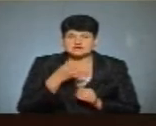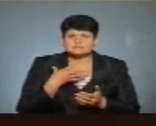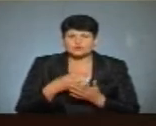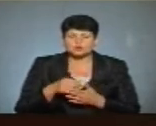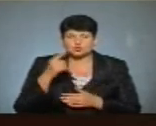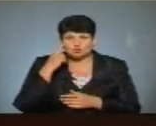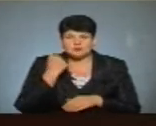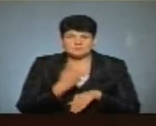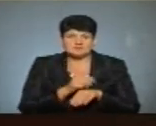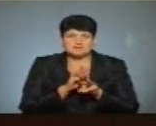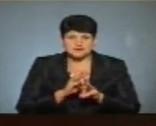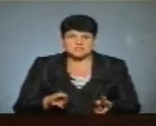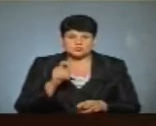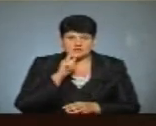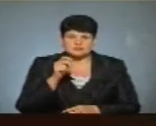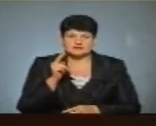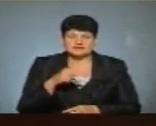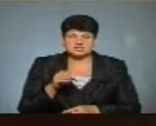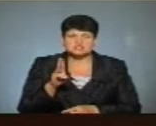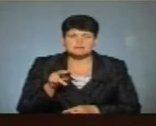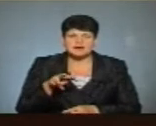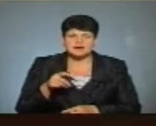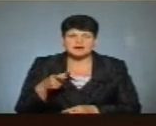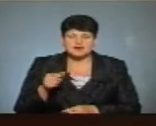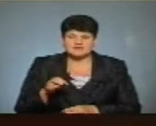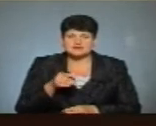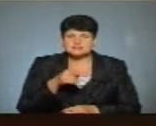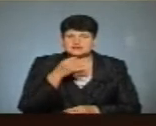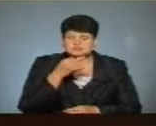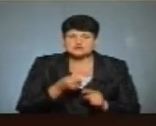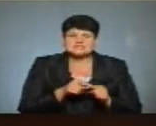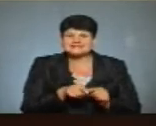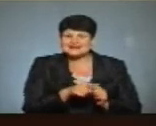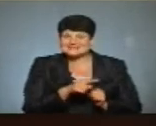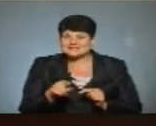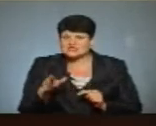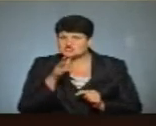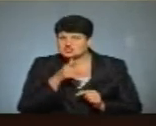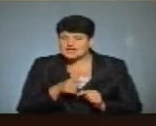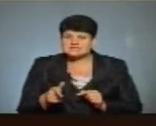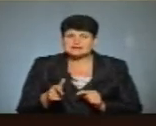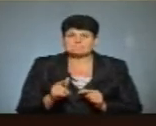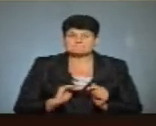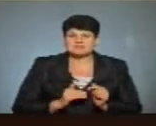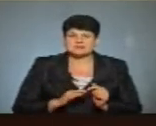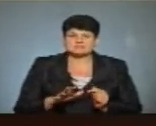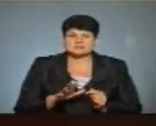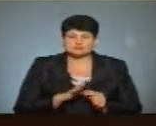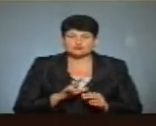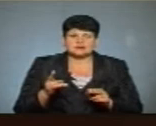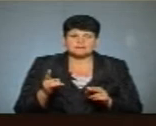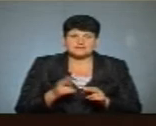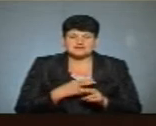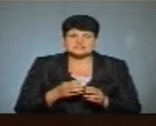думку прем'єр-міністр України Денис Шмигаль. І він зазначив, що за цей час підприємці були позбавлені